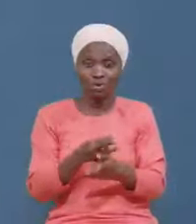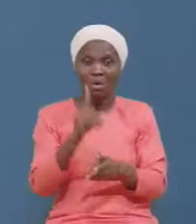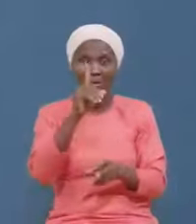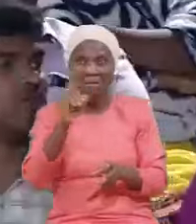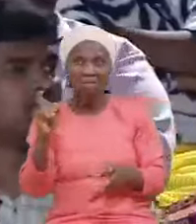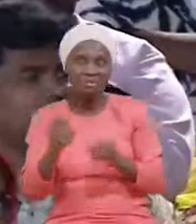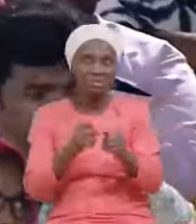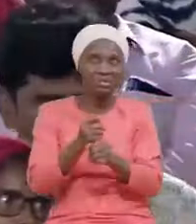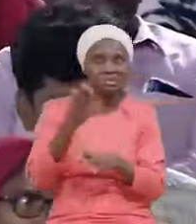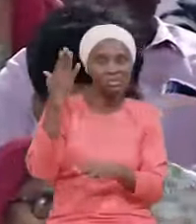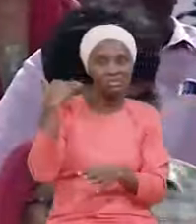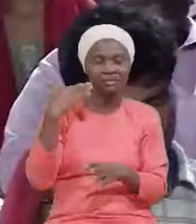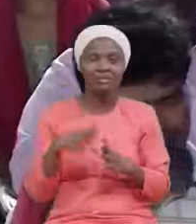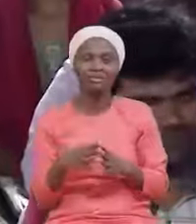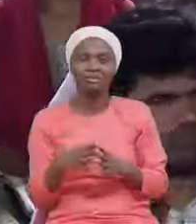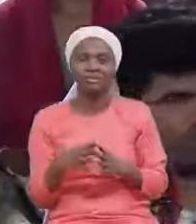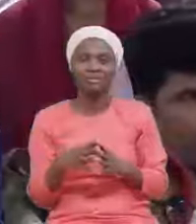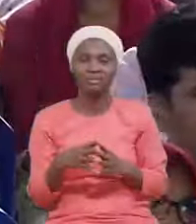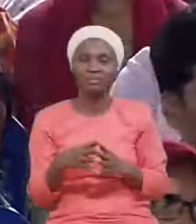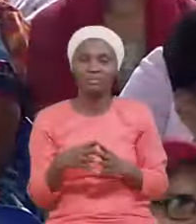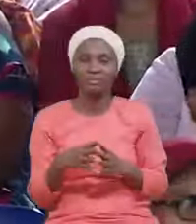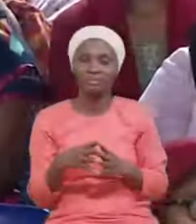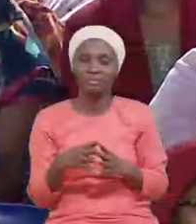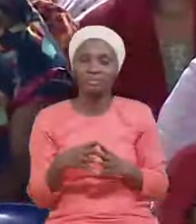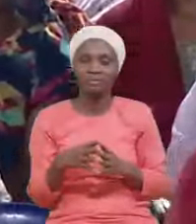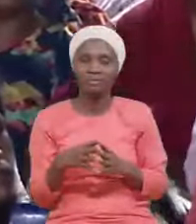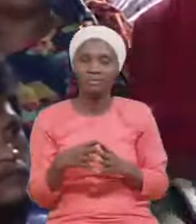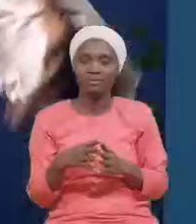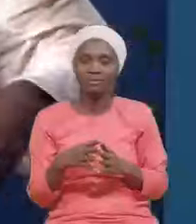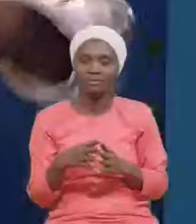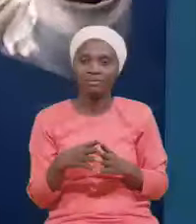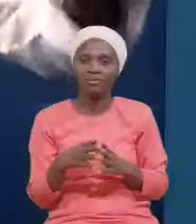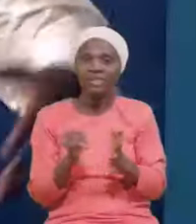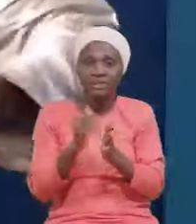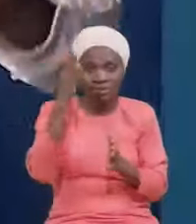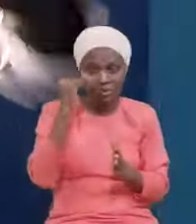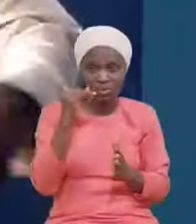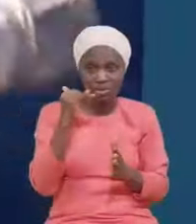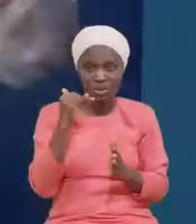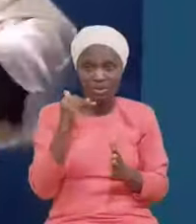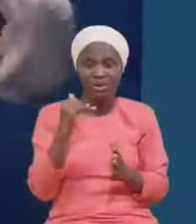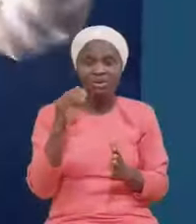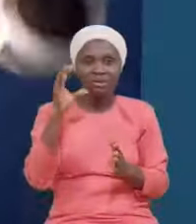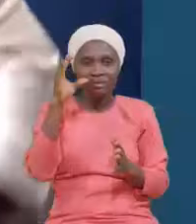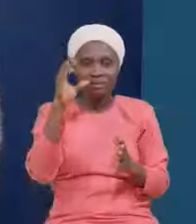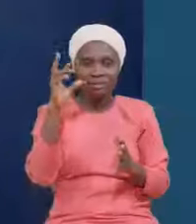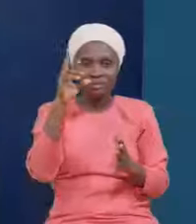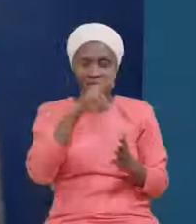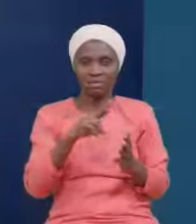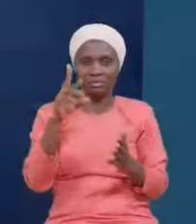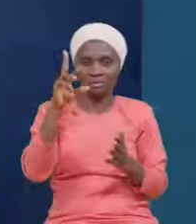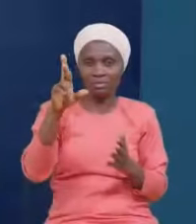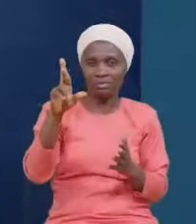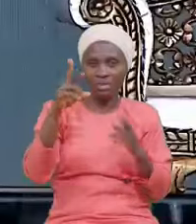years ago. కొంతకాలం క్రితం అయితే ఇప్పుడున్న రోగాలు అప్పుడు లేవండి. That's why research keeps on